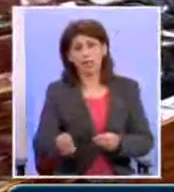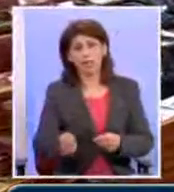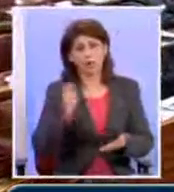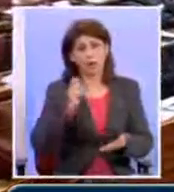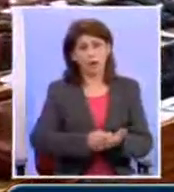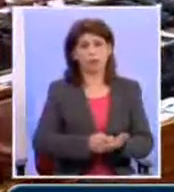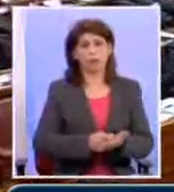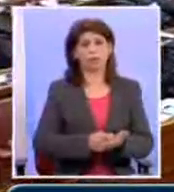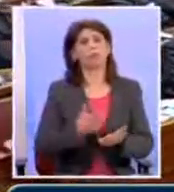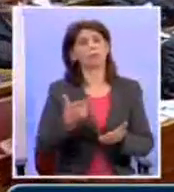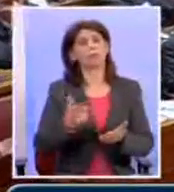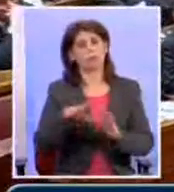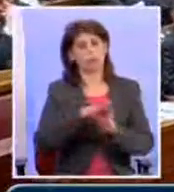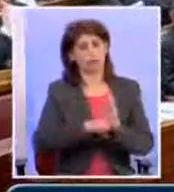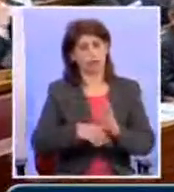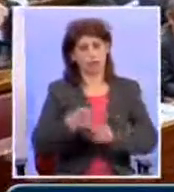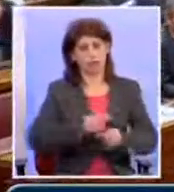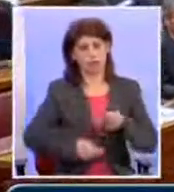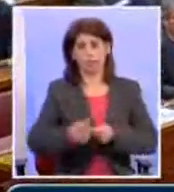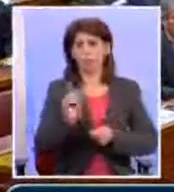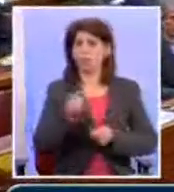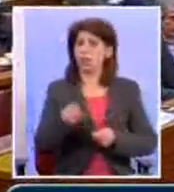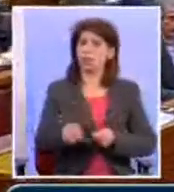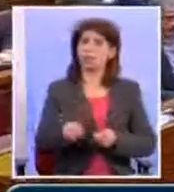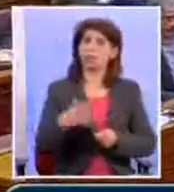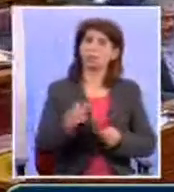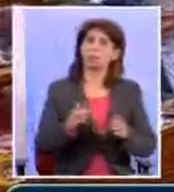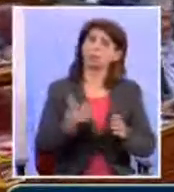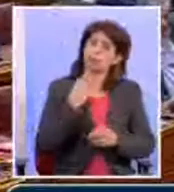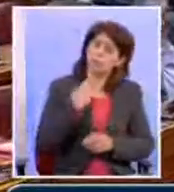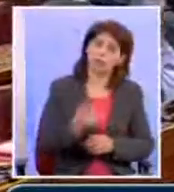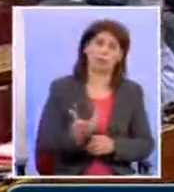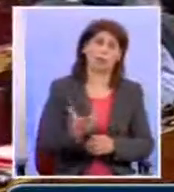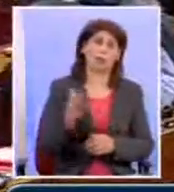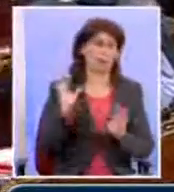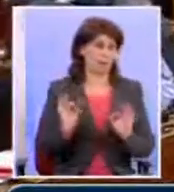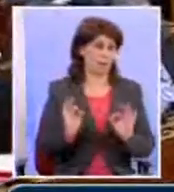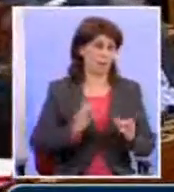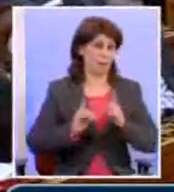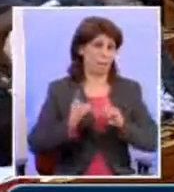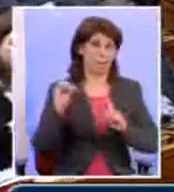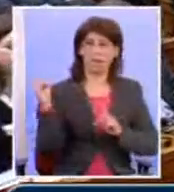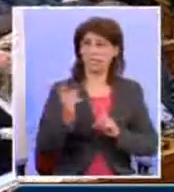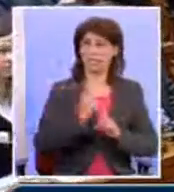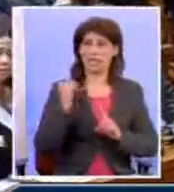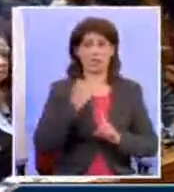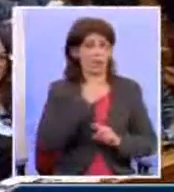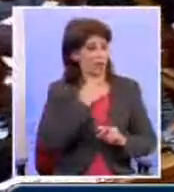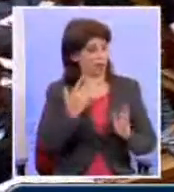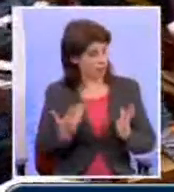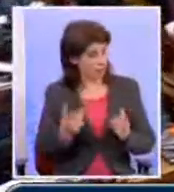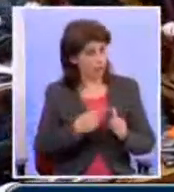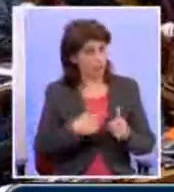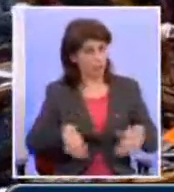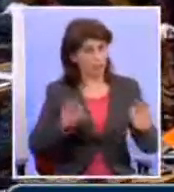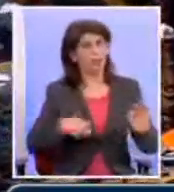αγοράς, προσδιορισμένο με τους κανόνες της αγοράς και όχι αυτό το οποίο έχει προσδιοριστεί αφενός με συνθήκες ανάγκης στην